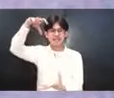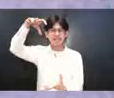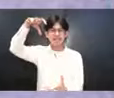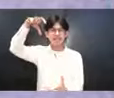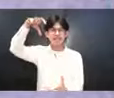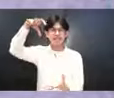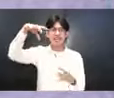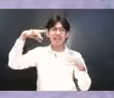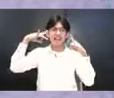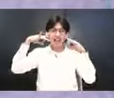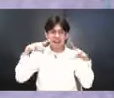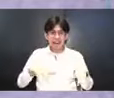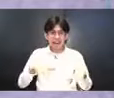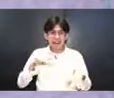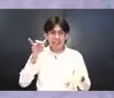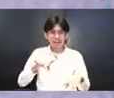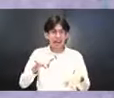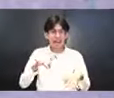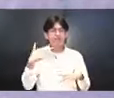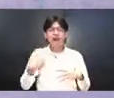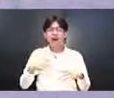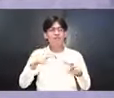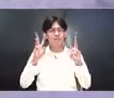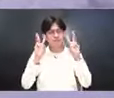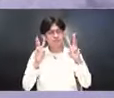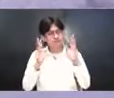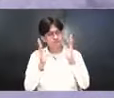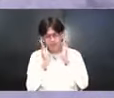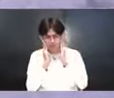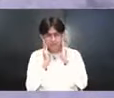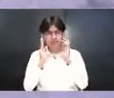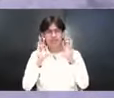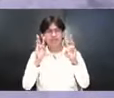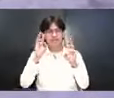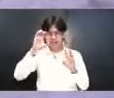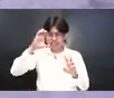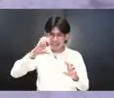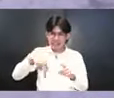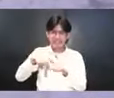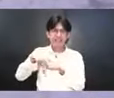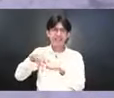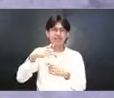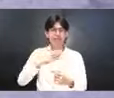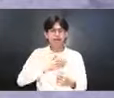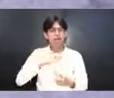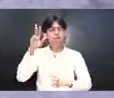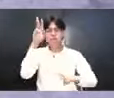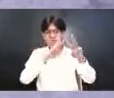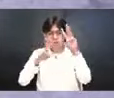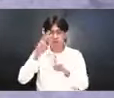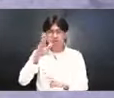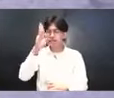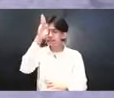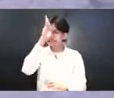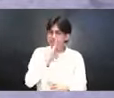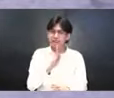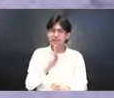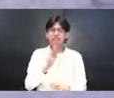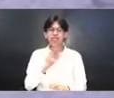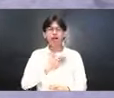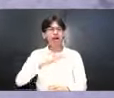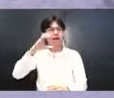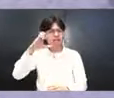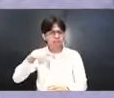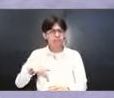Diba? Parang, what? Hala! Diba? Talagang alalang-alala ka, baka masira. Pero